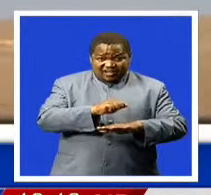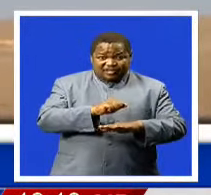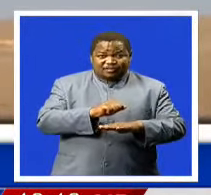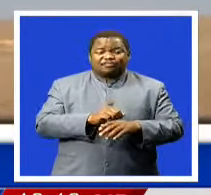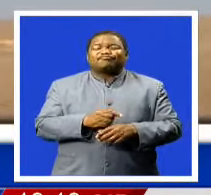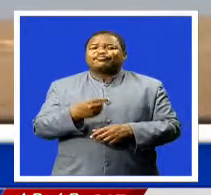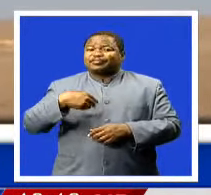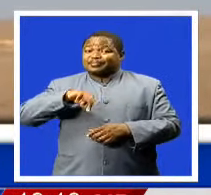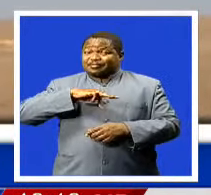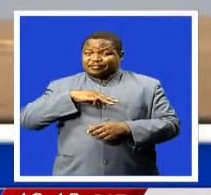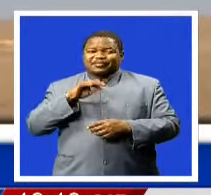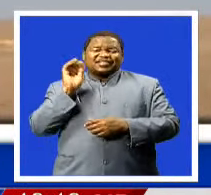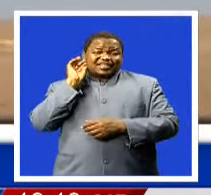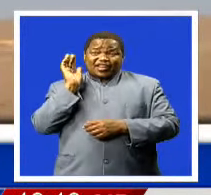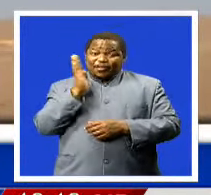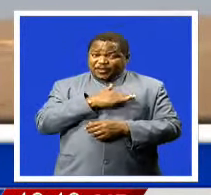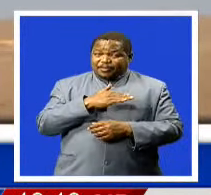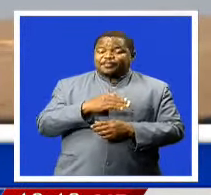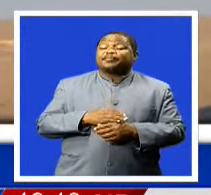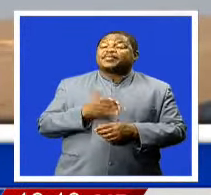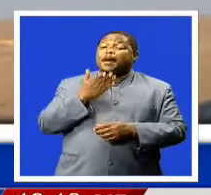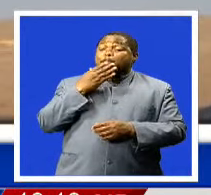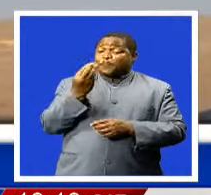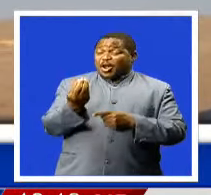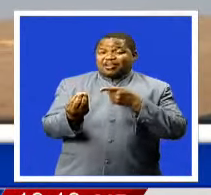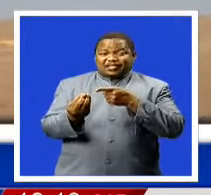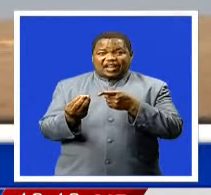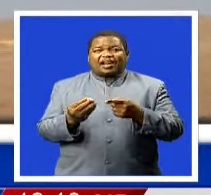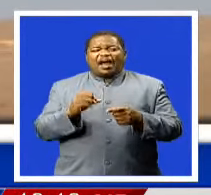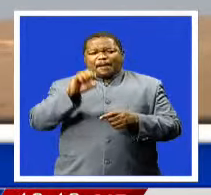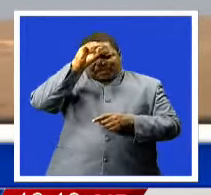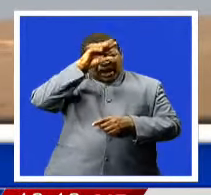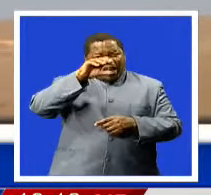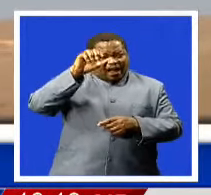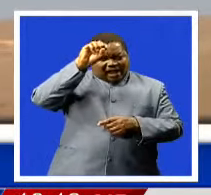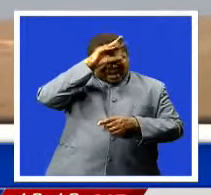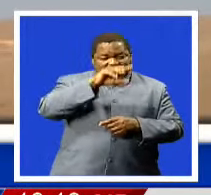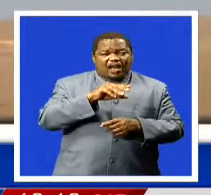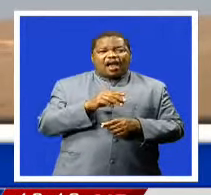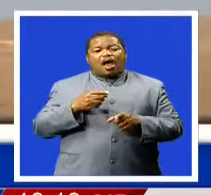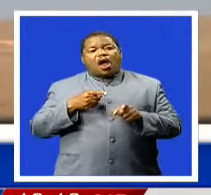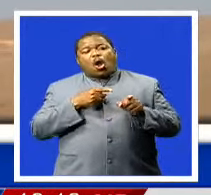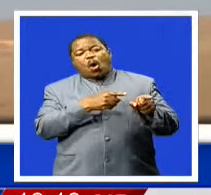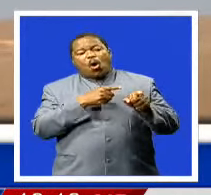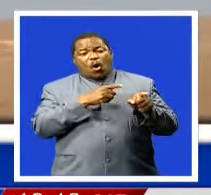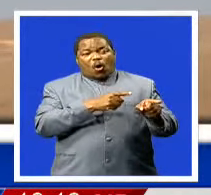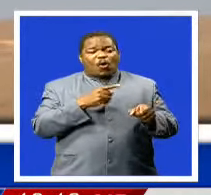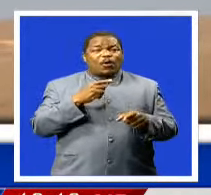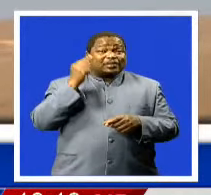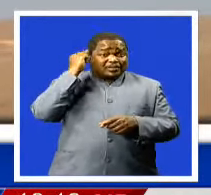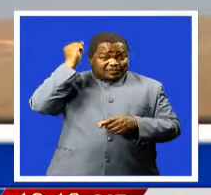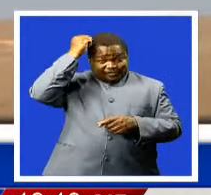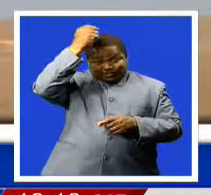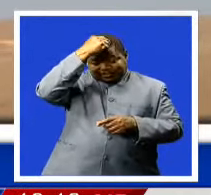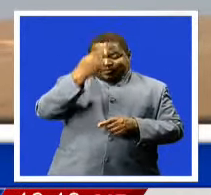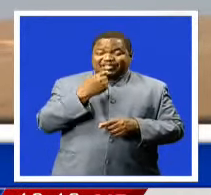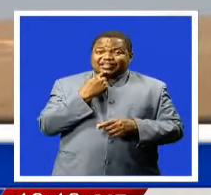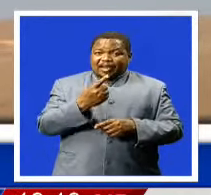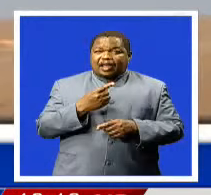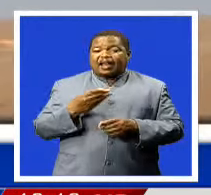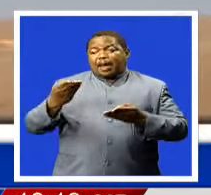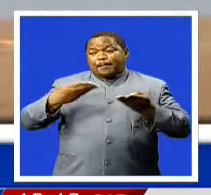umhlaba lithi kunetinkampani nobe kunenkampani lesayine ideal